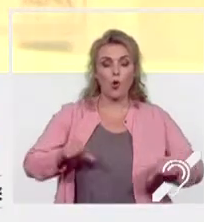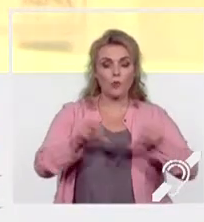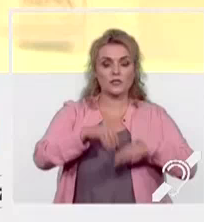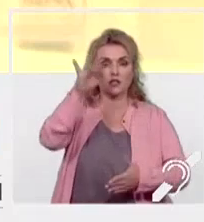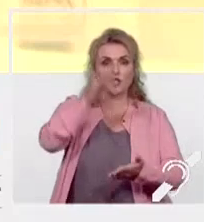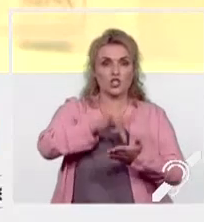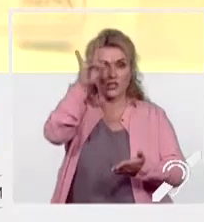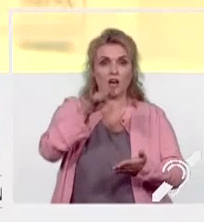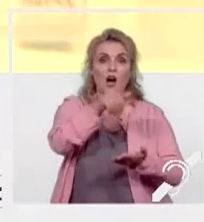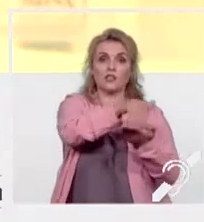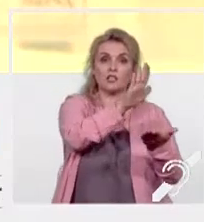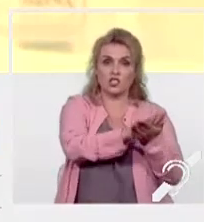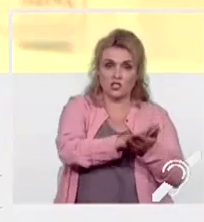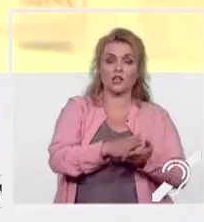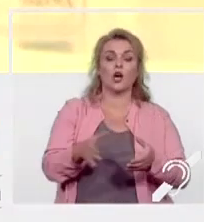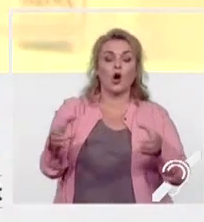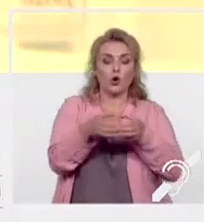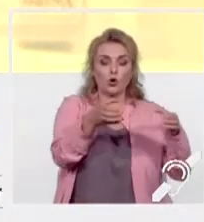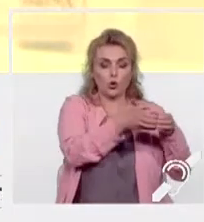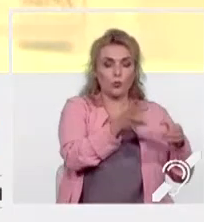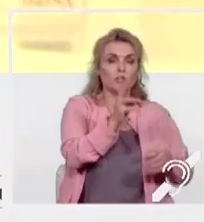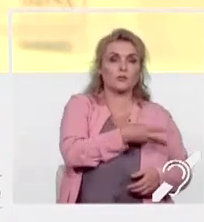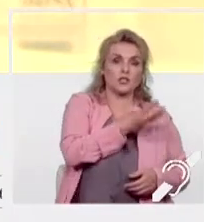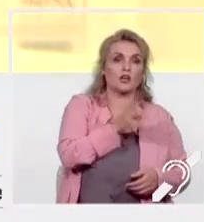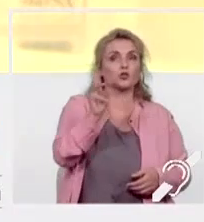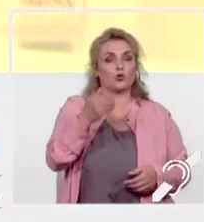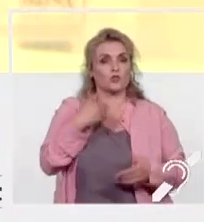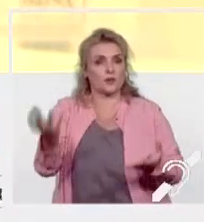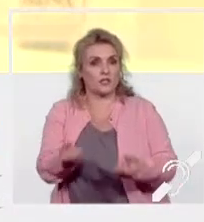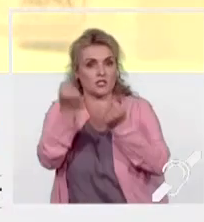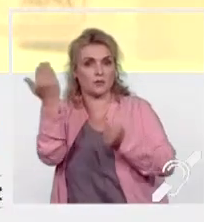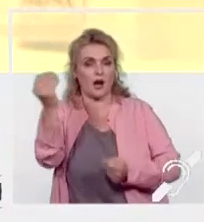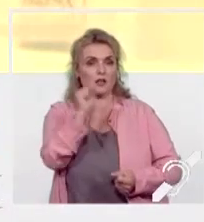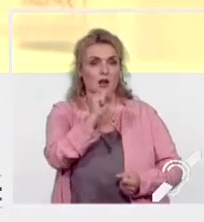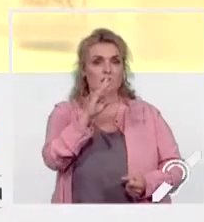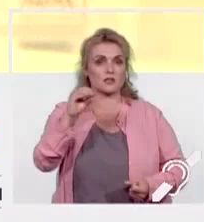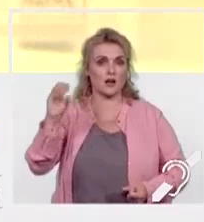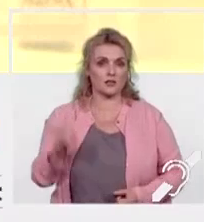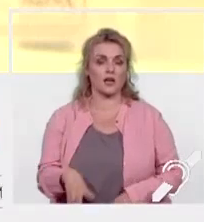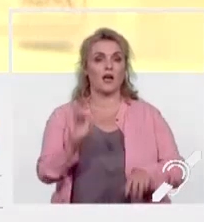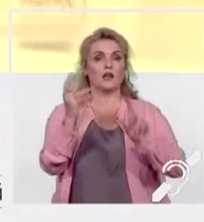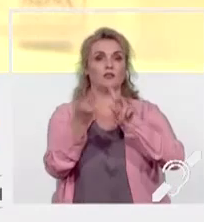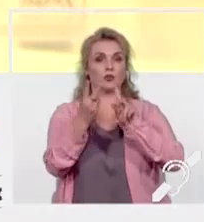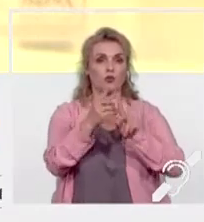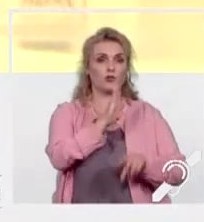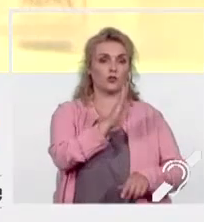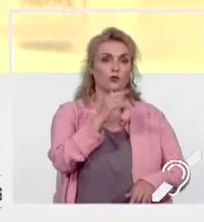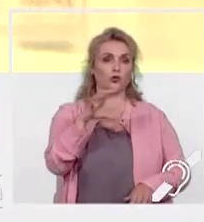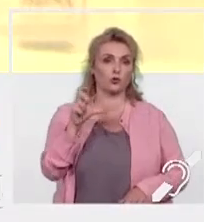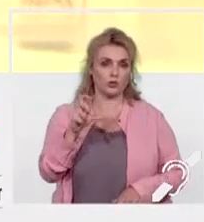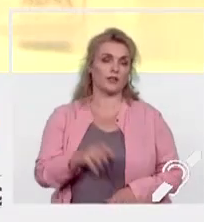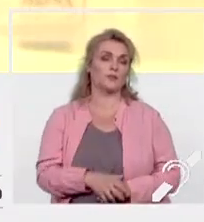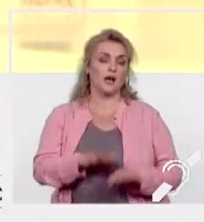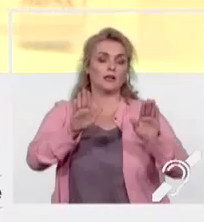Comisia Electorală Centrală a înregistrat grupurile de inițiativă pentru susținerea lui Andrei Năstase și Victoria Fortună la funcția de președinte